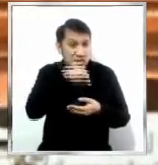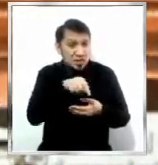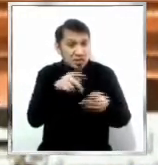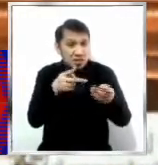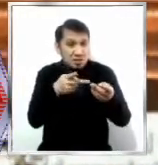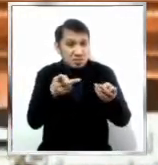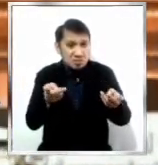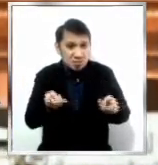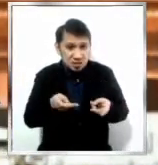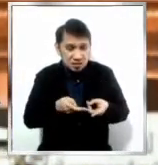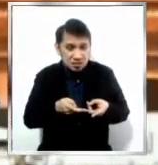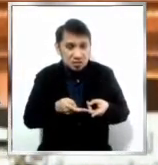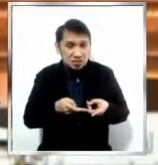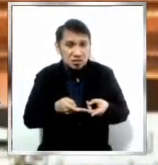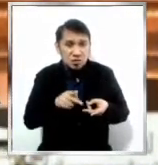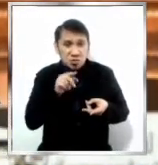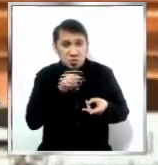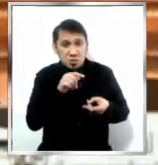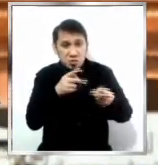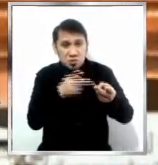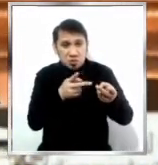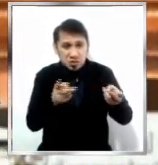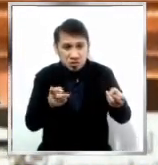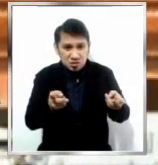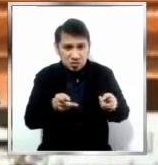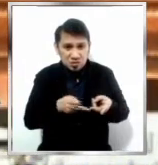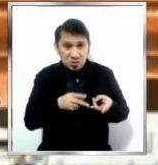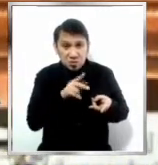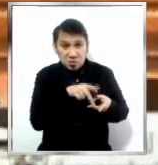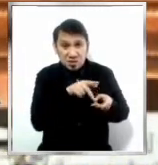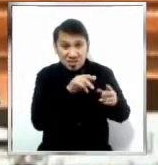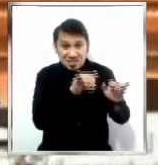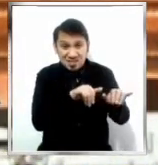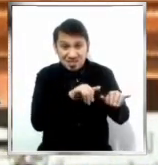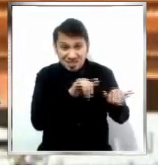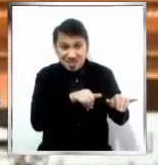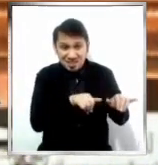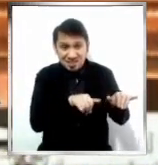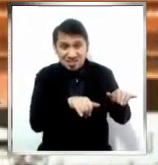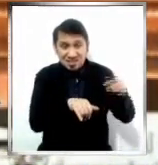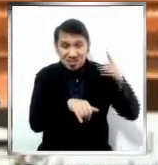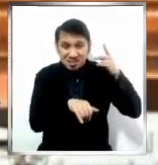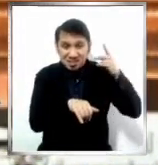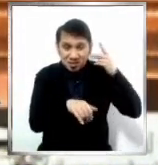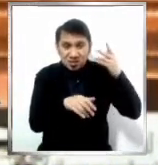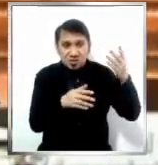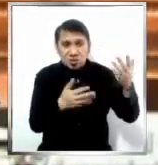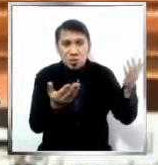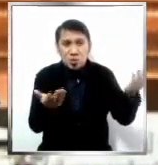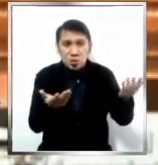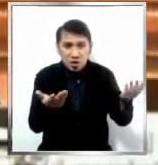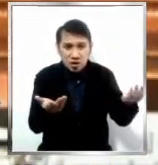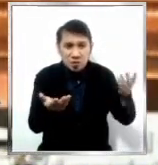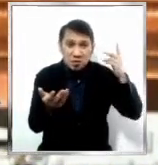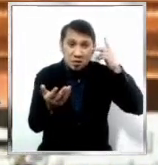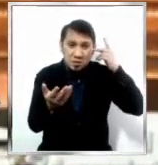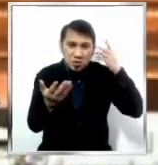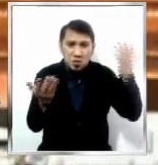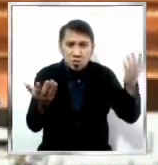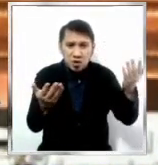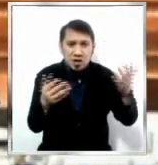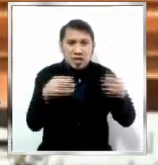na nagdetenado si Pemberton, sa Marines, sa garrison.